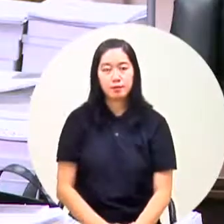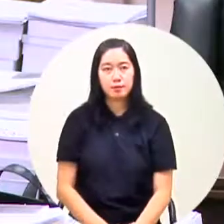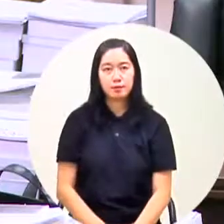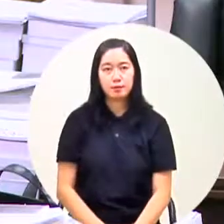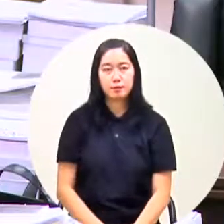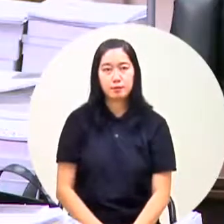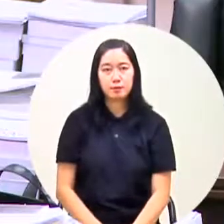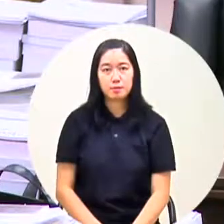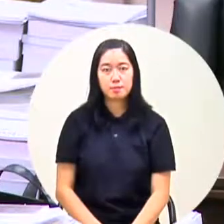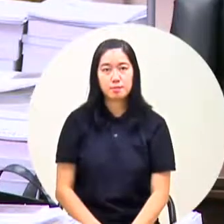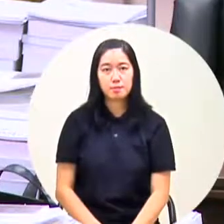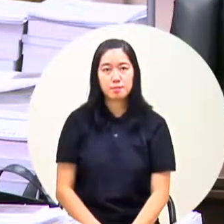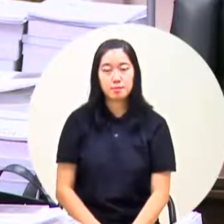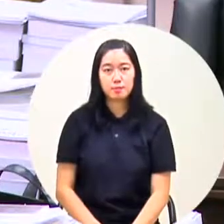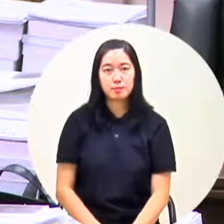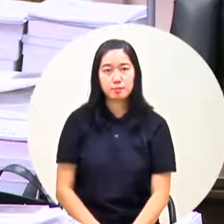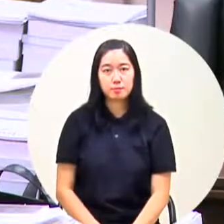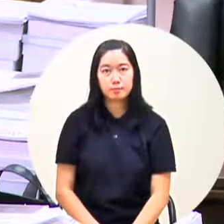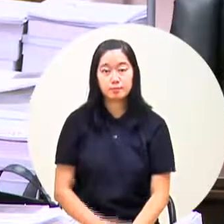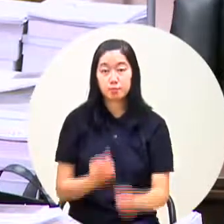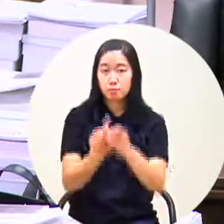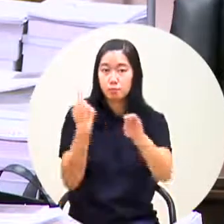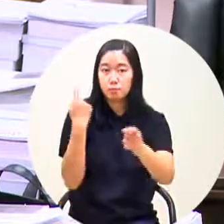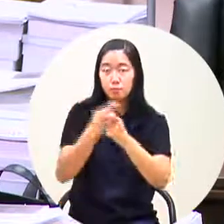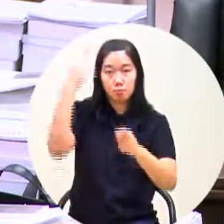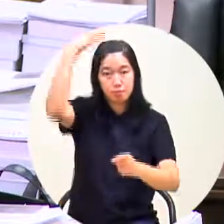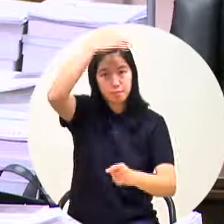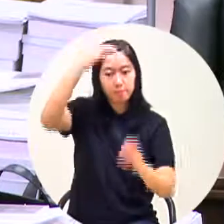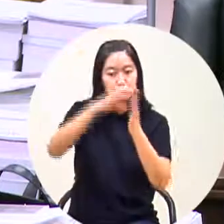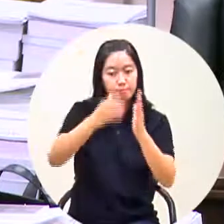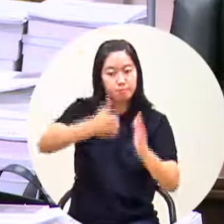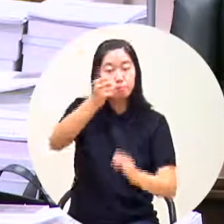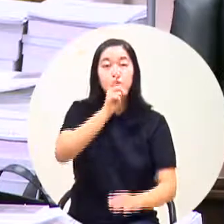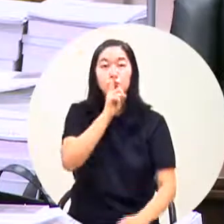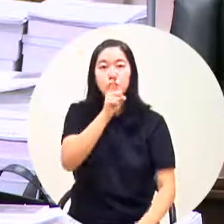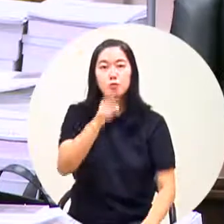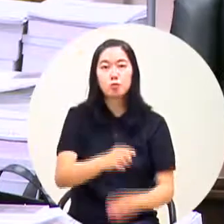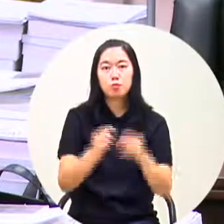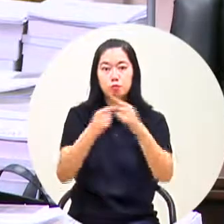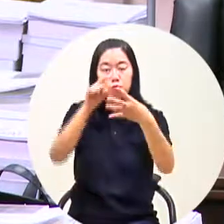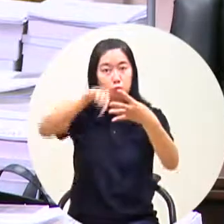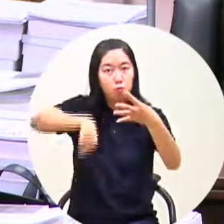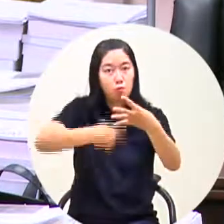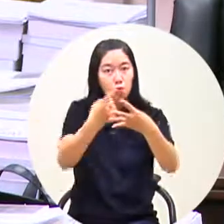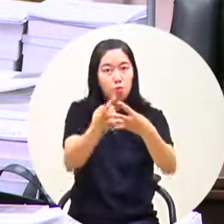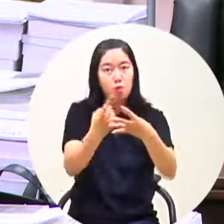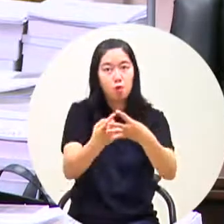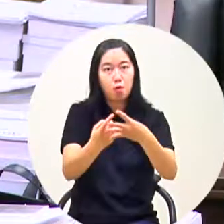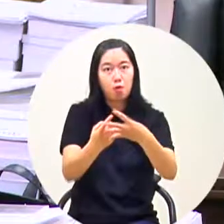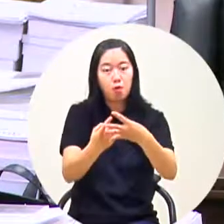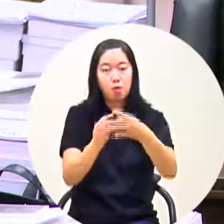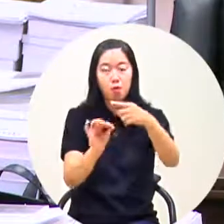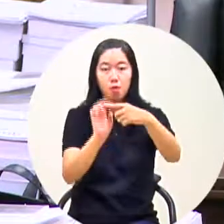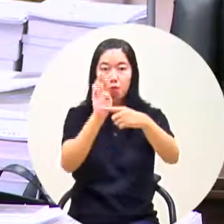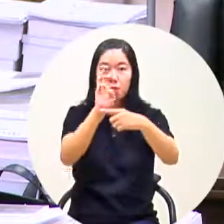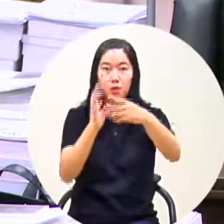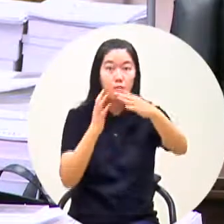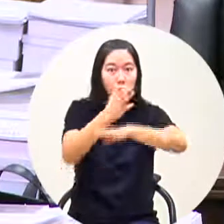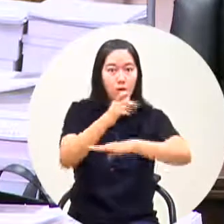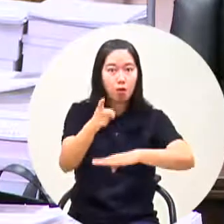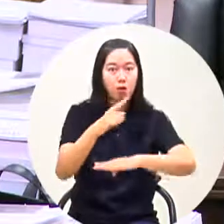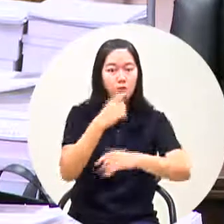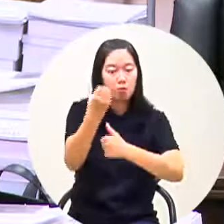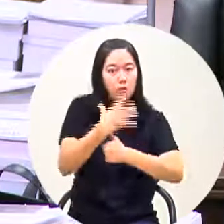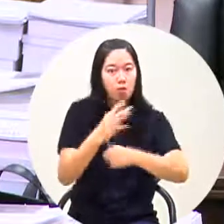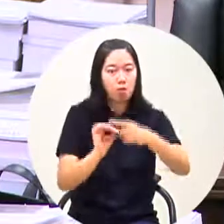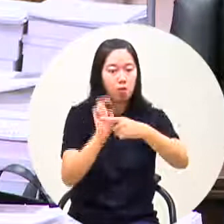去年不是在说，郑局长说你们的人事加班费绝对不会超过3%，你告诉我都不止20%，